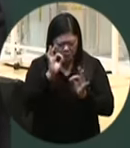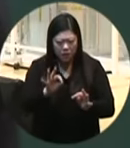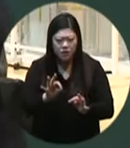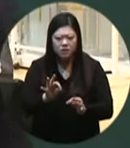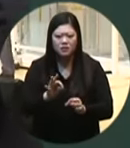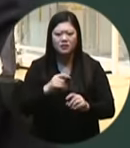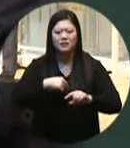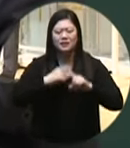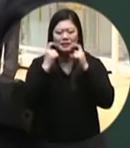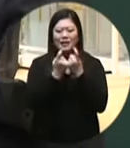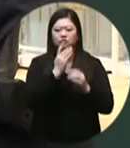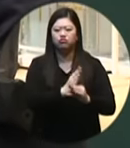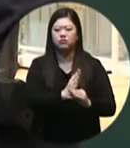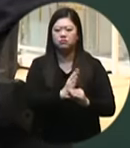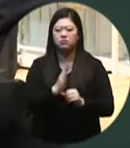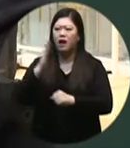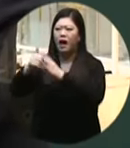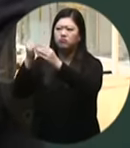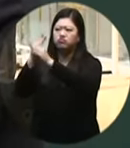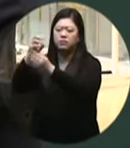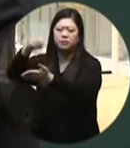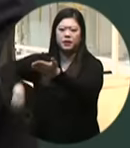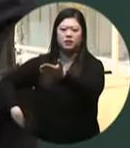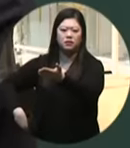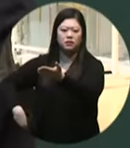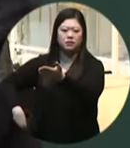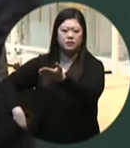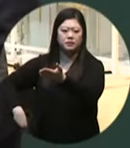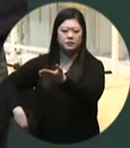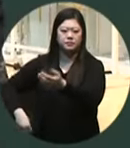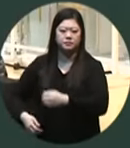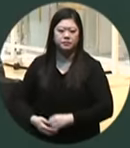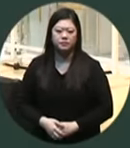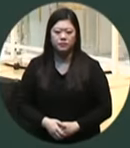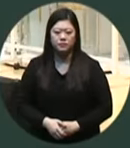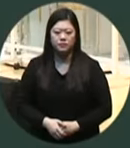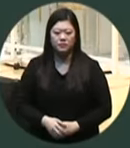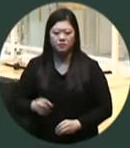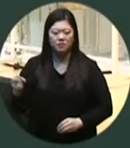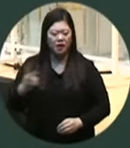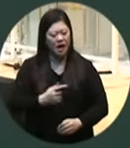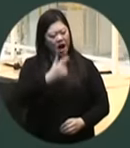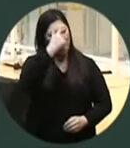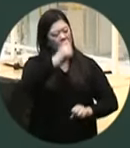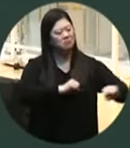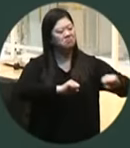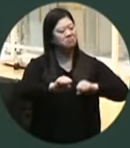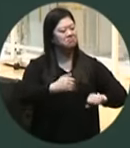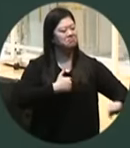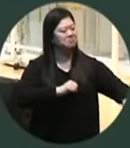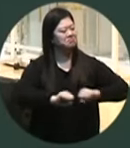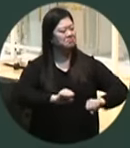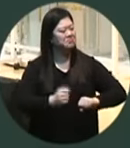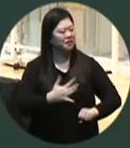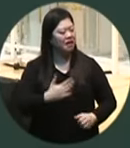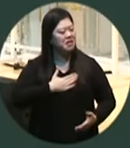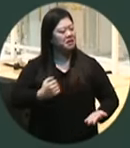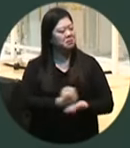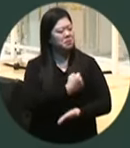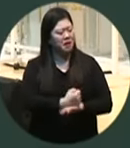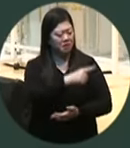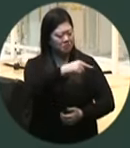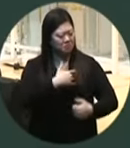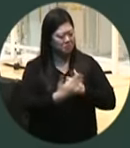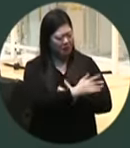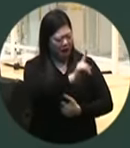of the church at who? At God? You're just frustrated at yourself. 나 이 교회가 만 내가 섭섭하다. 누가 섭섭? 내가 섭섭하다 이거요. And you're saying, oh, this person